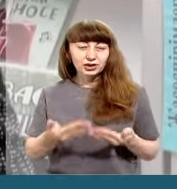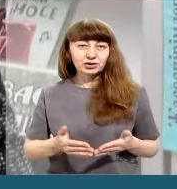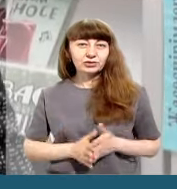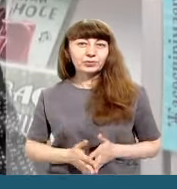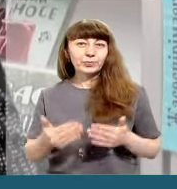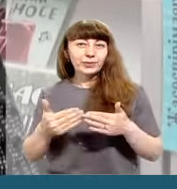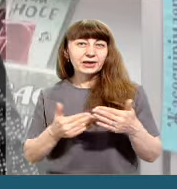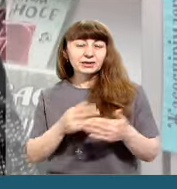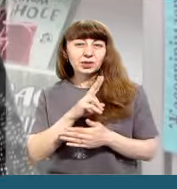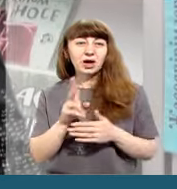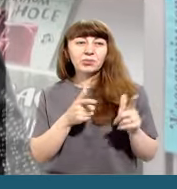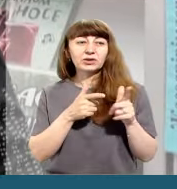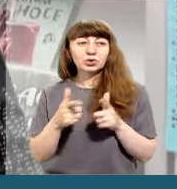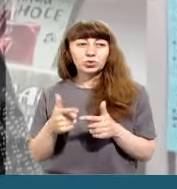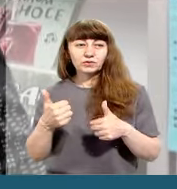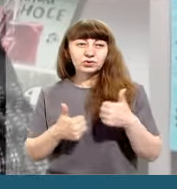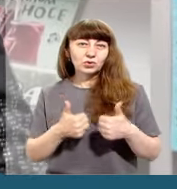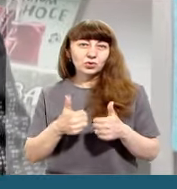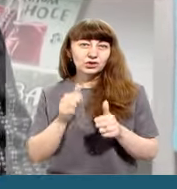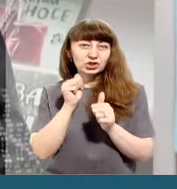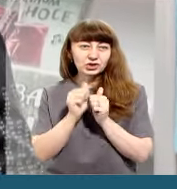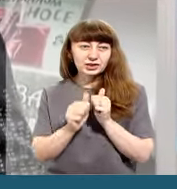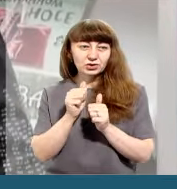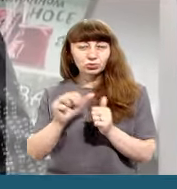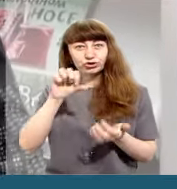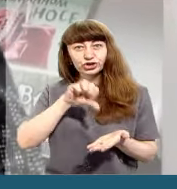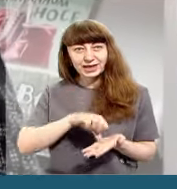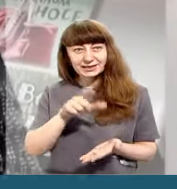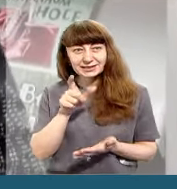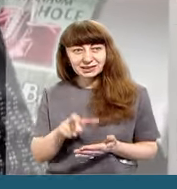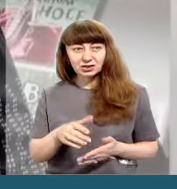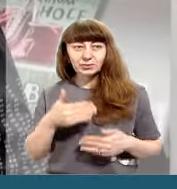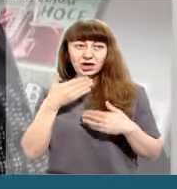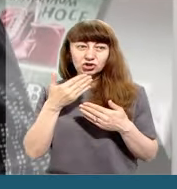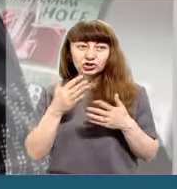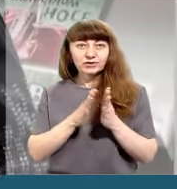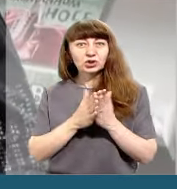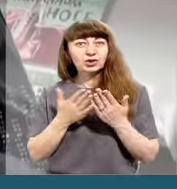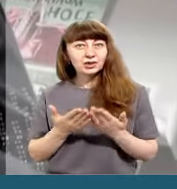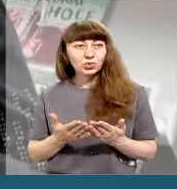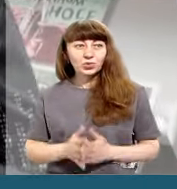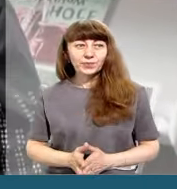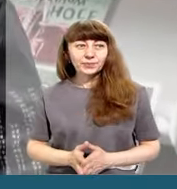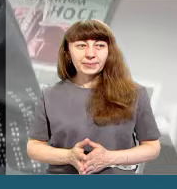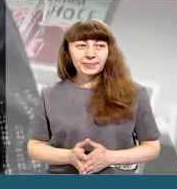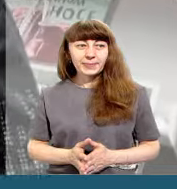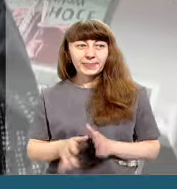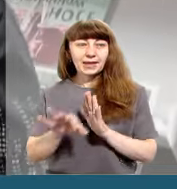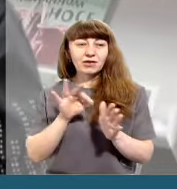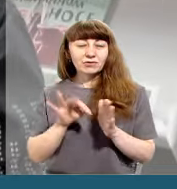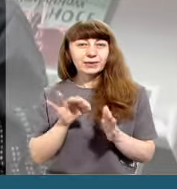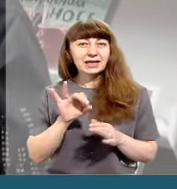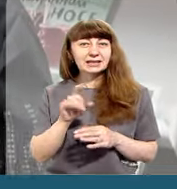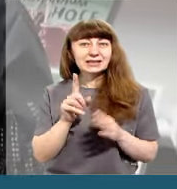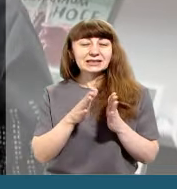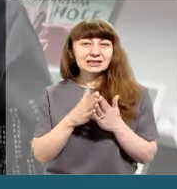перед тем, как, например, подготовиться к конкурсу, каждый участник, он прочитывает книгу, он выбирает из этой